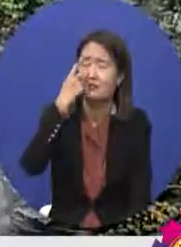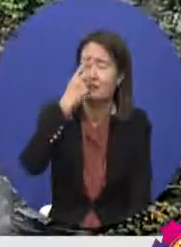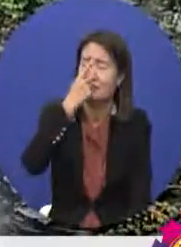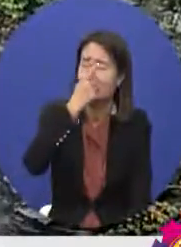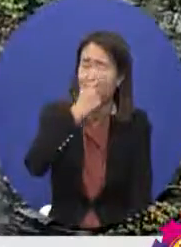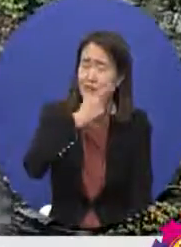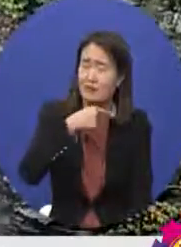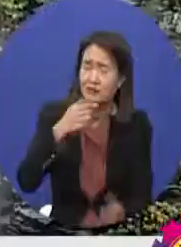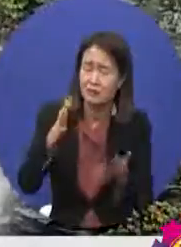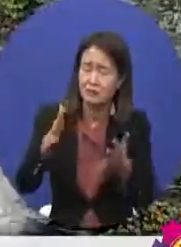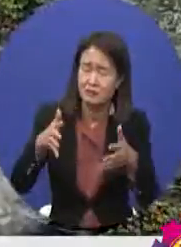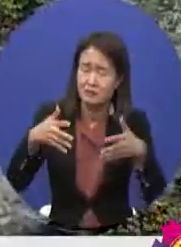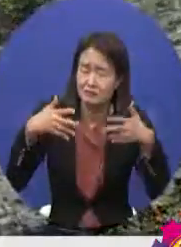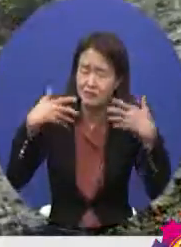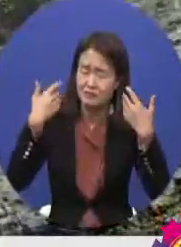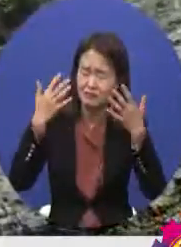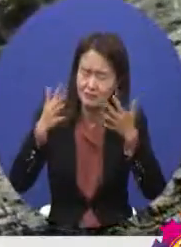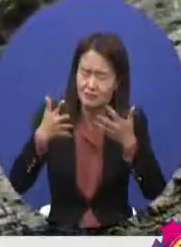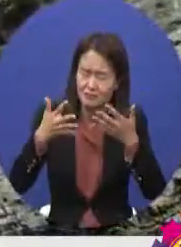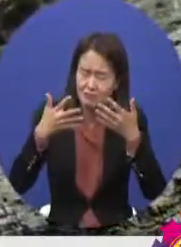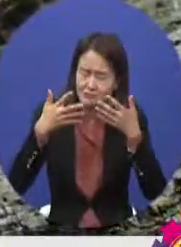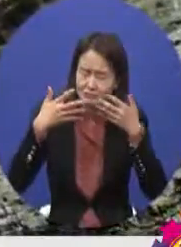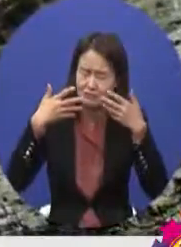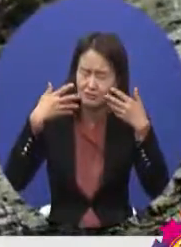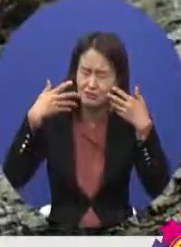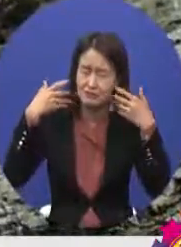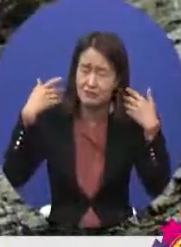얼굴을 스치며